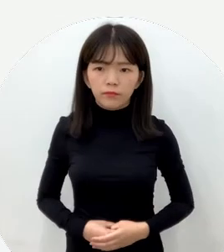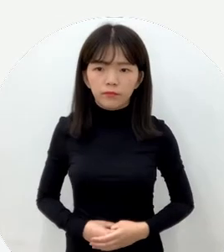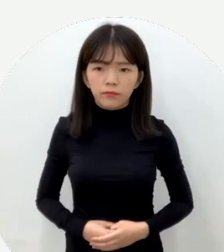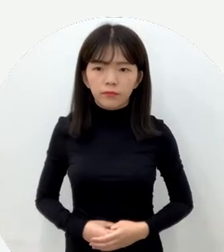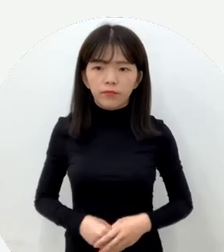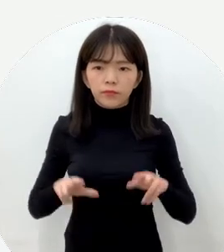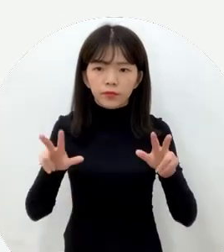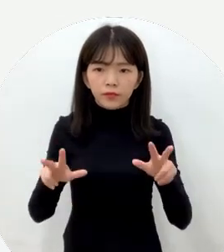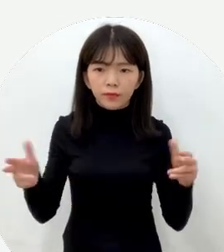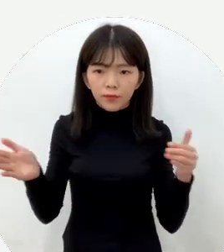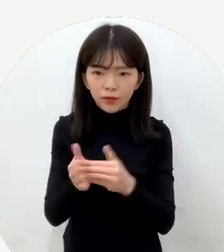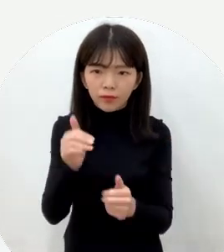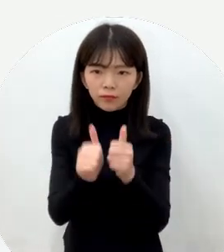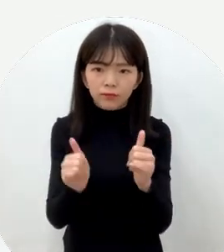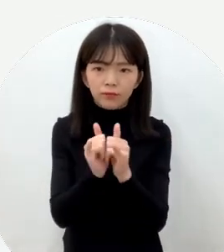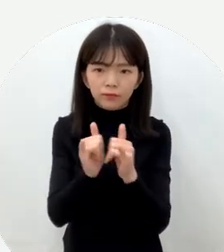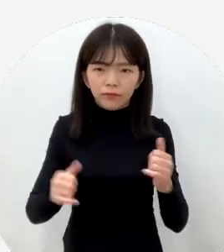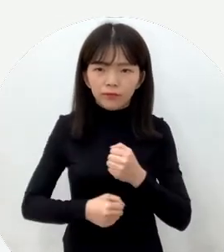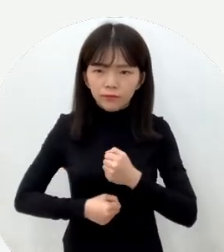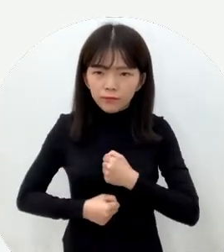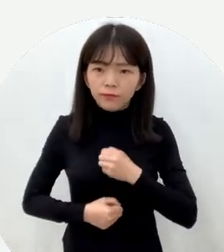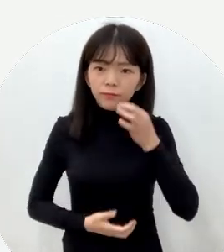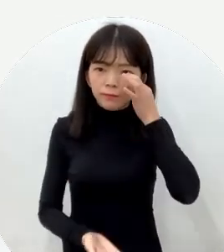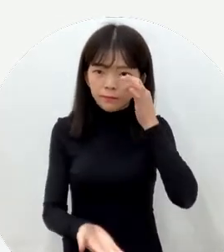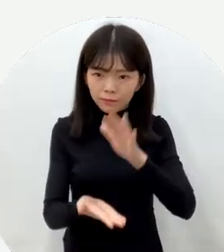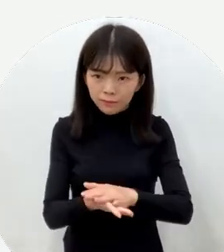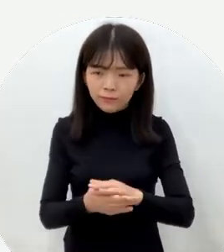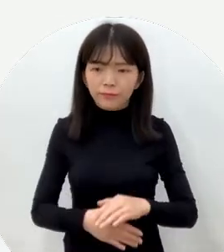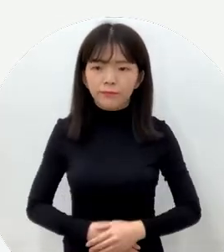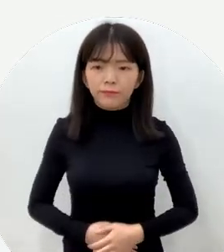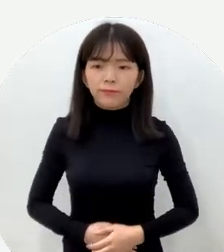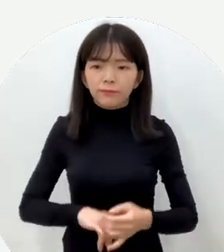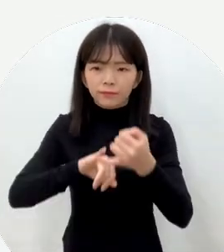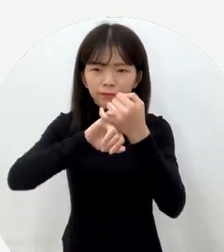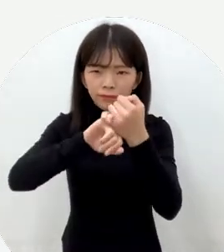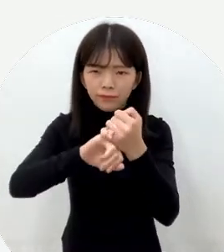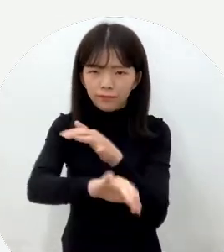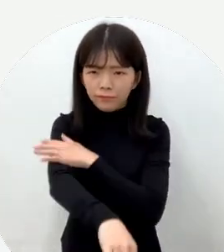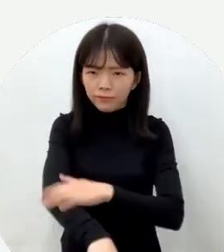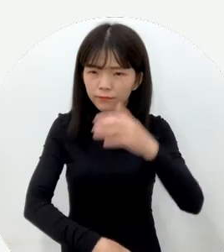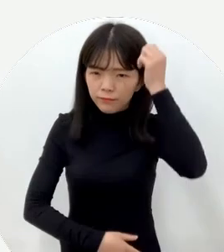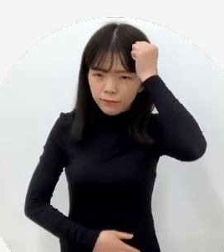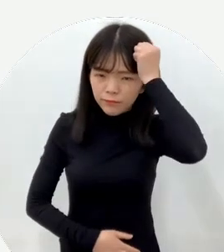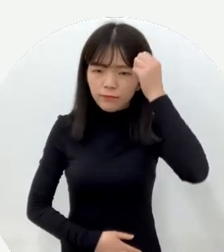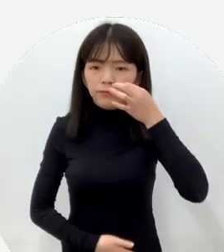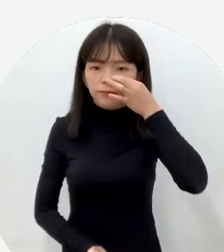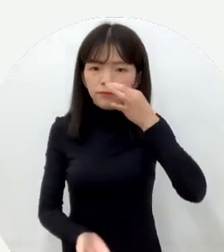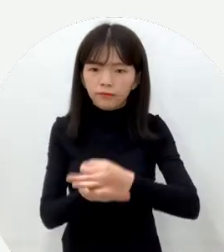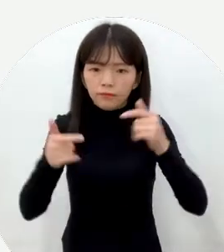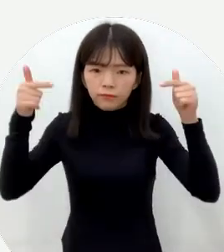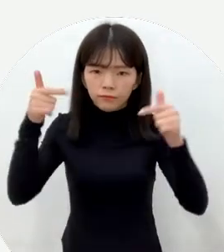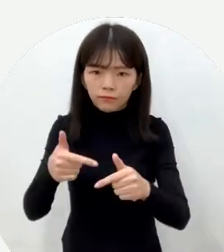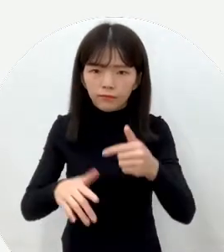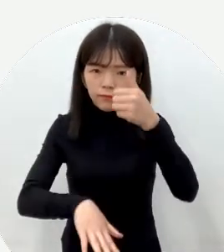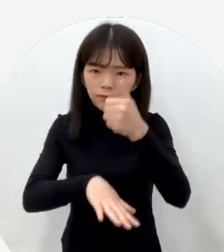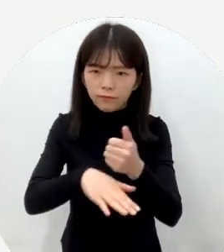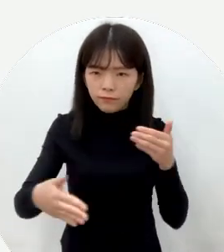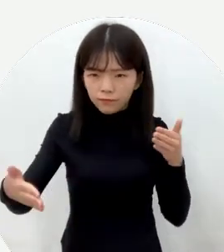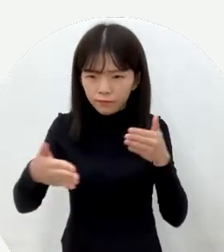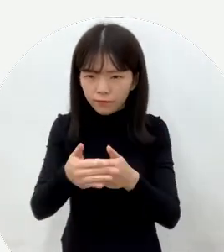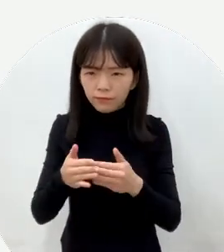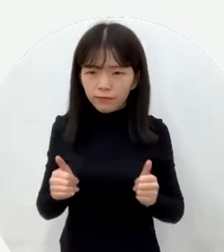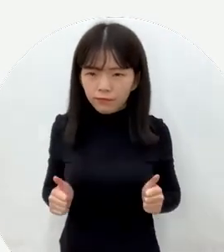지금까지 수험생 유의사항을 자세히 살펴봤습니다. 반드시 잘 숙지해서 실수를 줄이고 끝까지 최선을